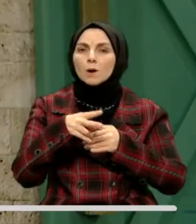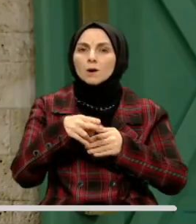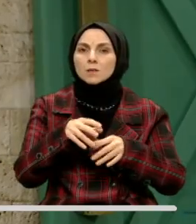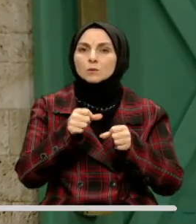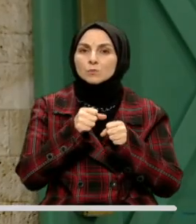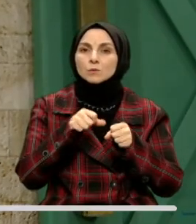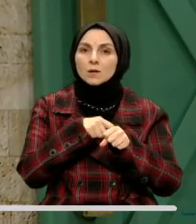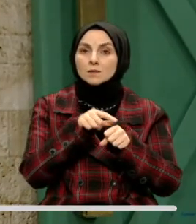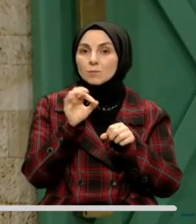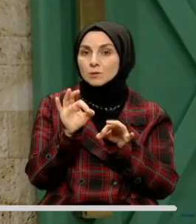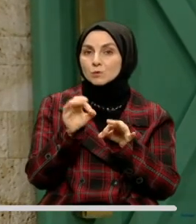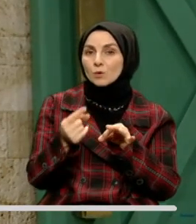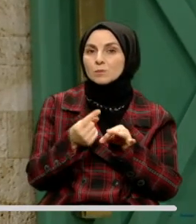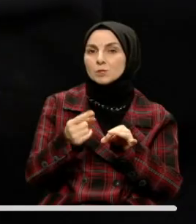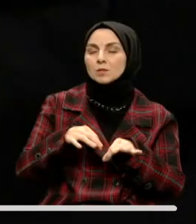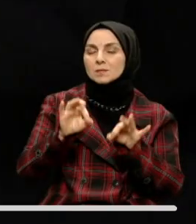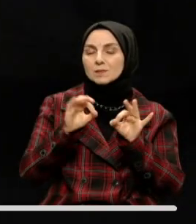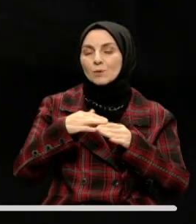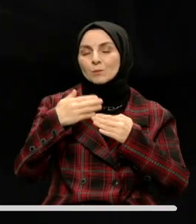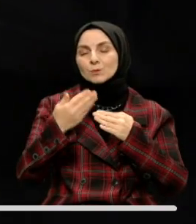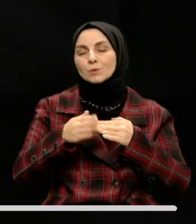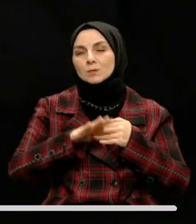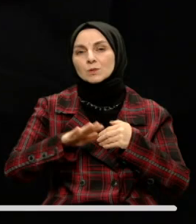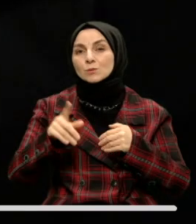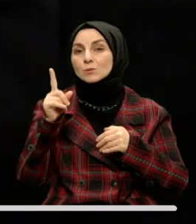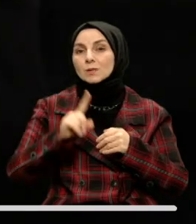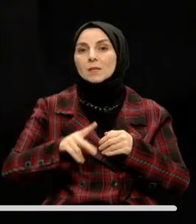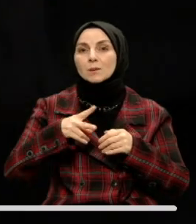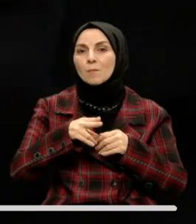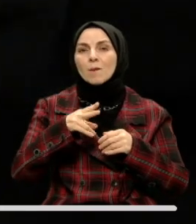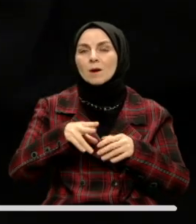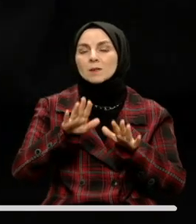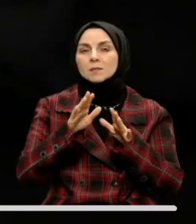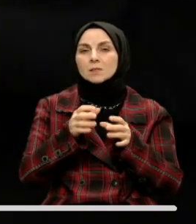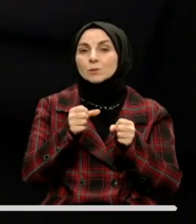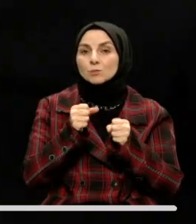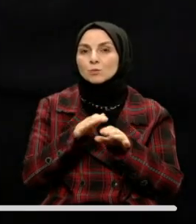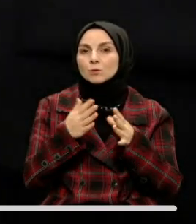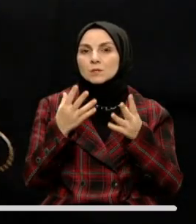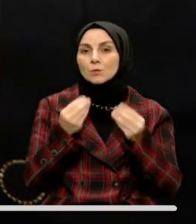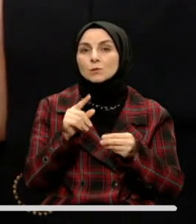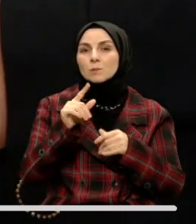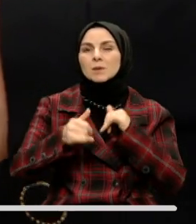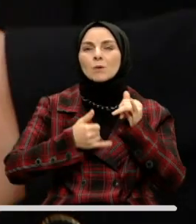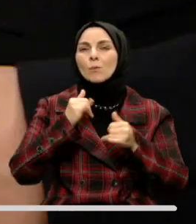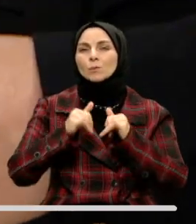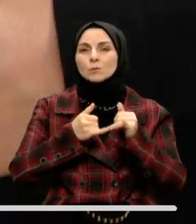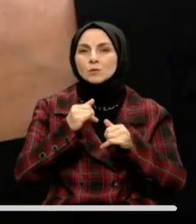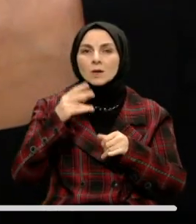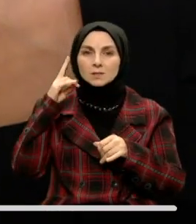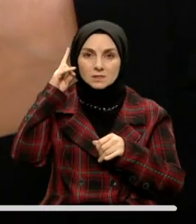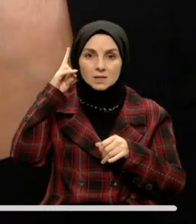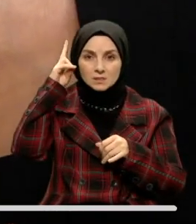hazırlıyoruz. Sonrasında çocuk işte bunu hadi bakalım ilk makas tutuşumuz nasıl olacak? Bir oyuncağın saçlarını kesmeye